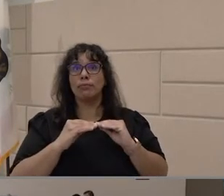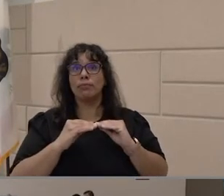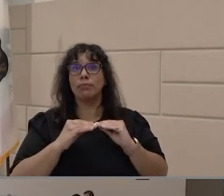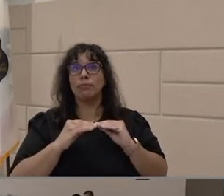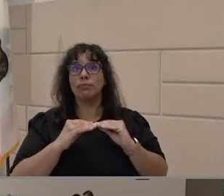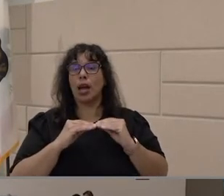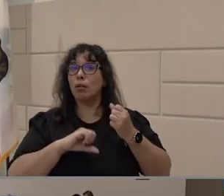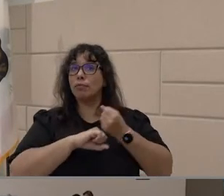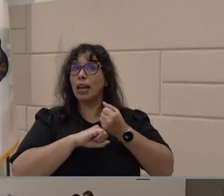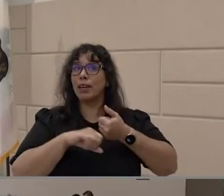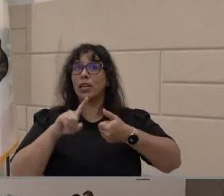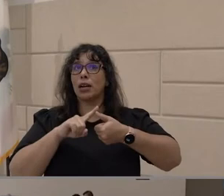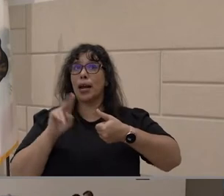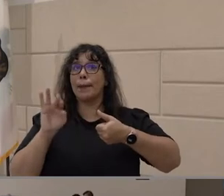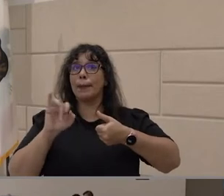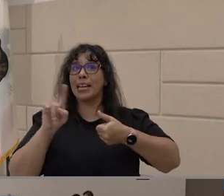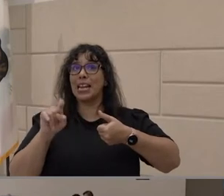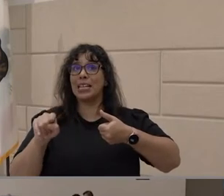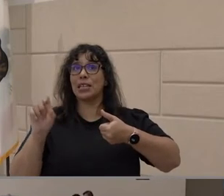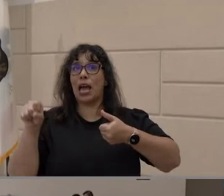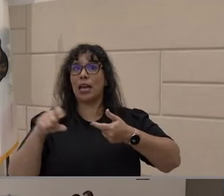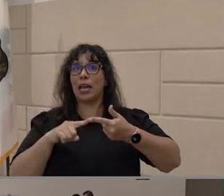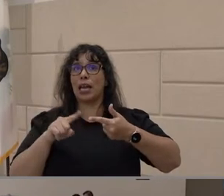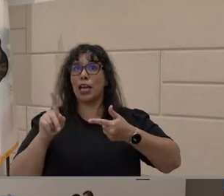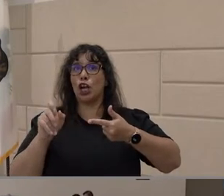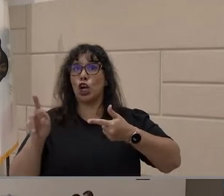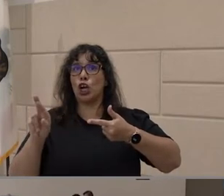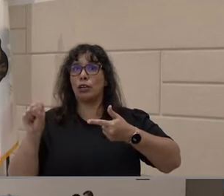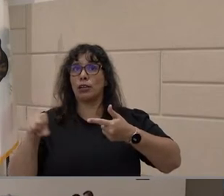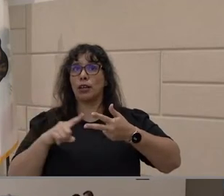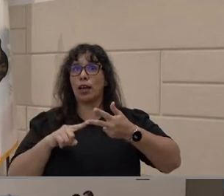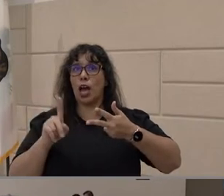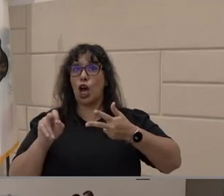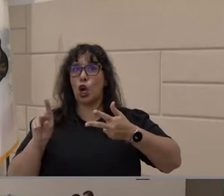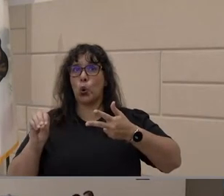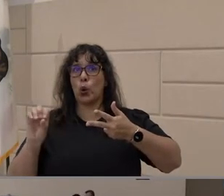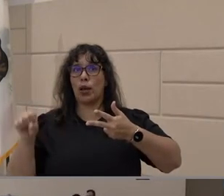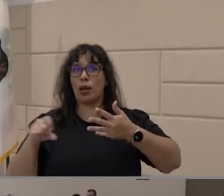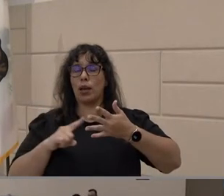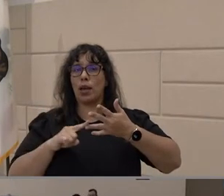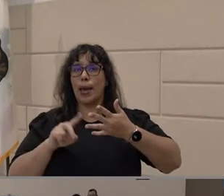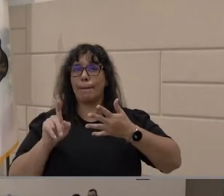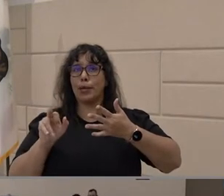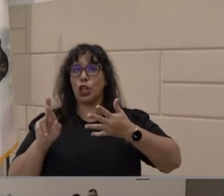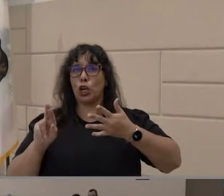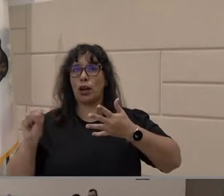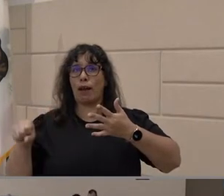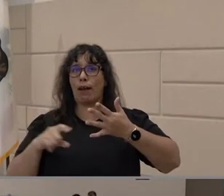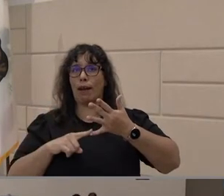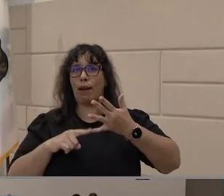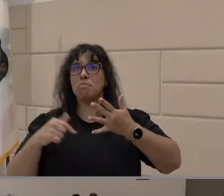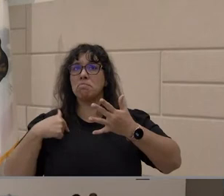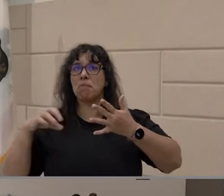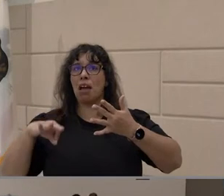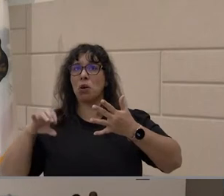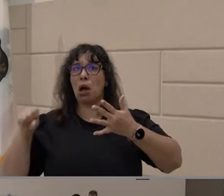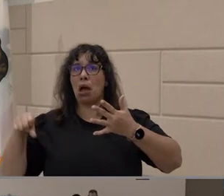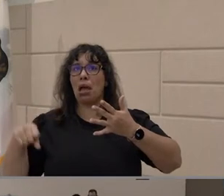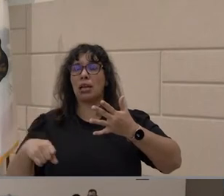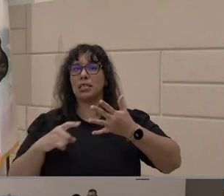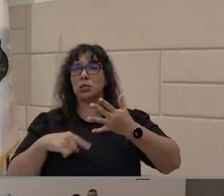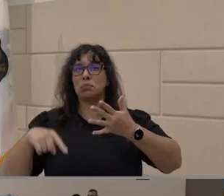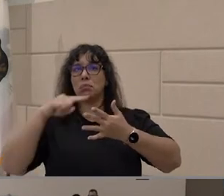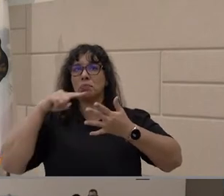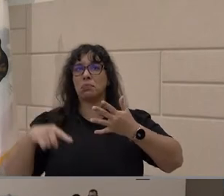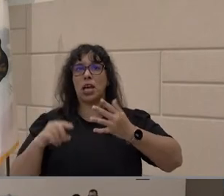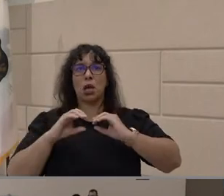តាមមានអ្នកណាចន់យកអ្វីទេដុកទ័រពនីរស់គ្រប់គ្រងលោកសឺខឺគ្រប់គ្រងលោកមេលឺគ្រប់គ្រងគាត់គ្រប់គ្រង